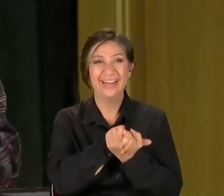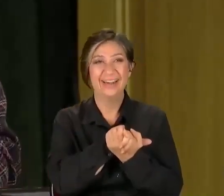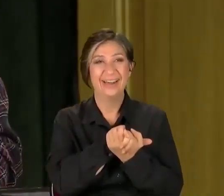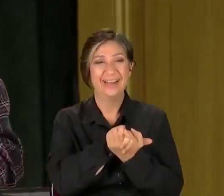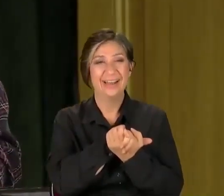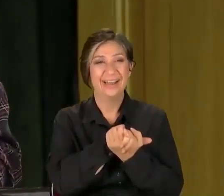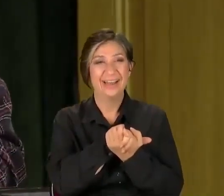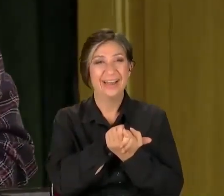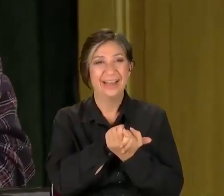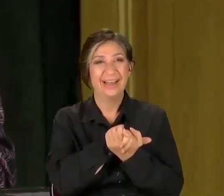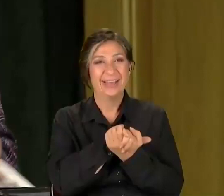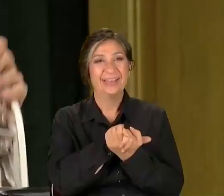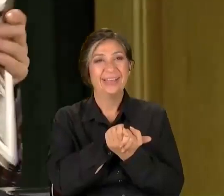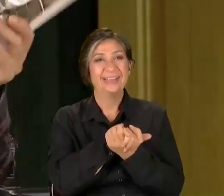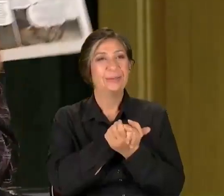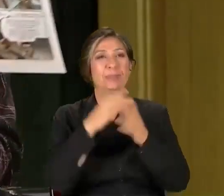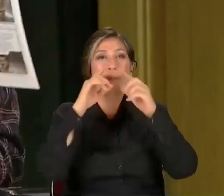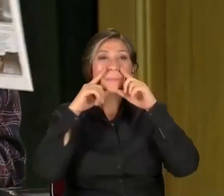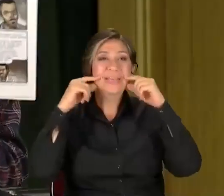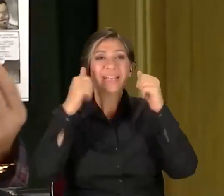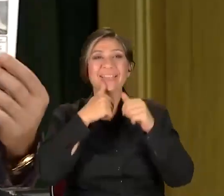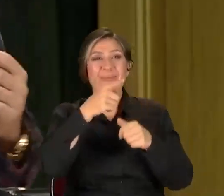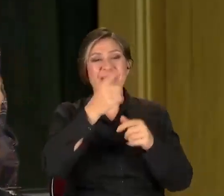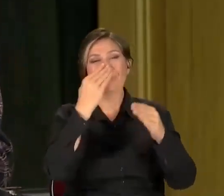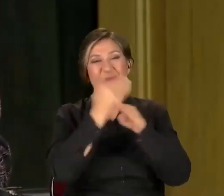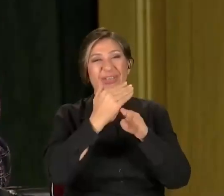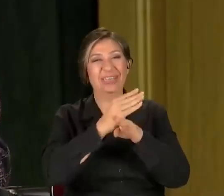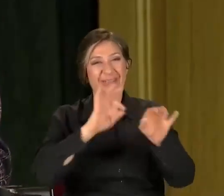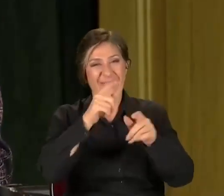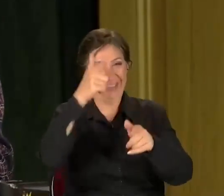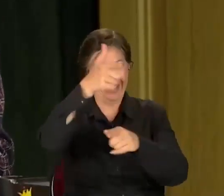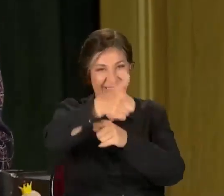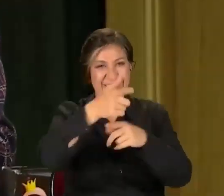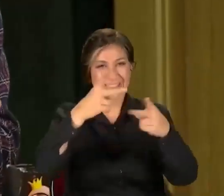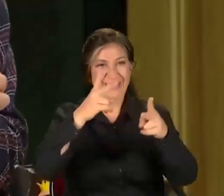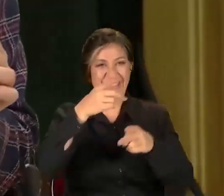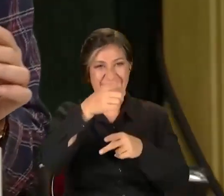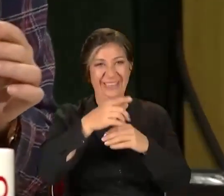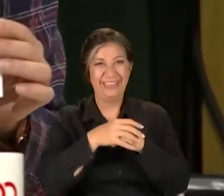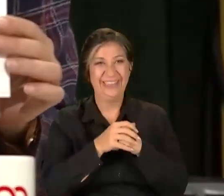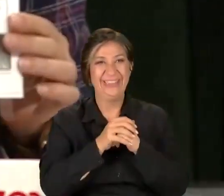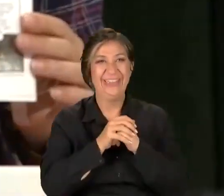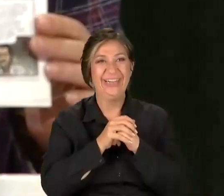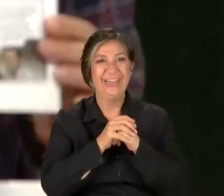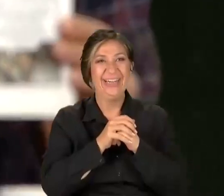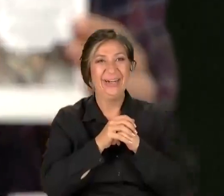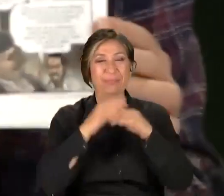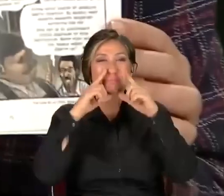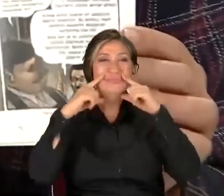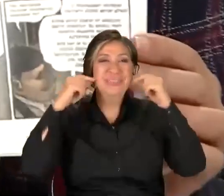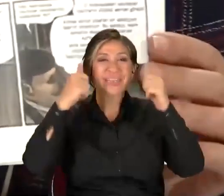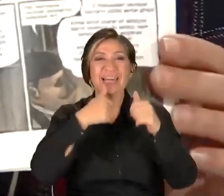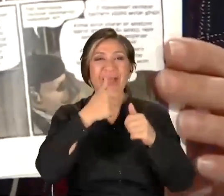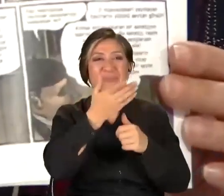Al. Al işte, tam bizim adam. Bir sürü bıyıklı adam. Al bu sayfayı. Al gel, buna yakına gir. Al gel. Gel. Yakına gir. İşte al, bıyıklı